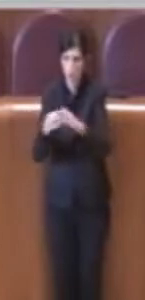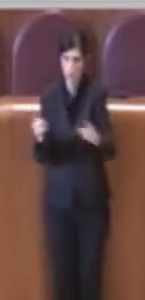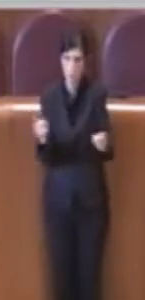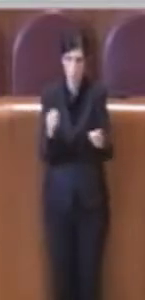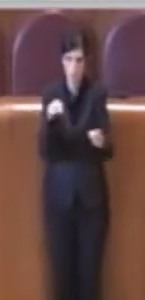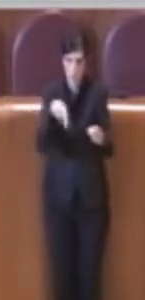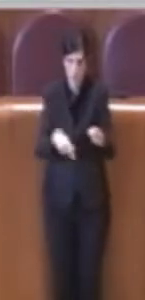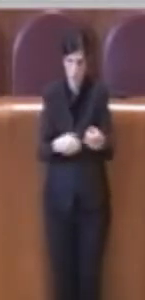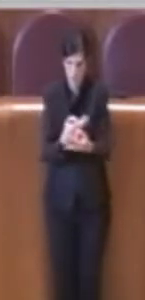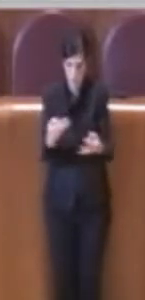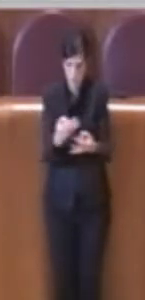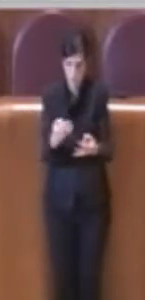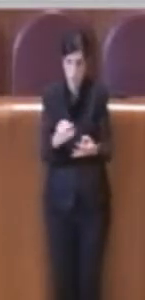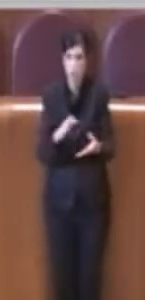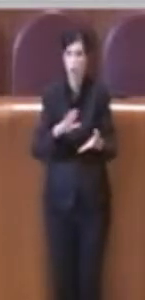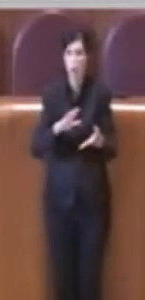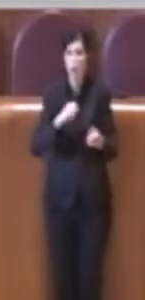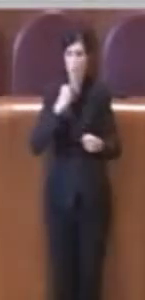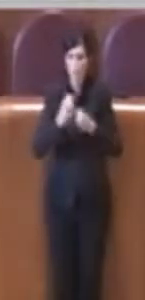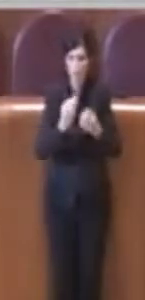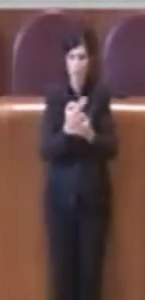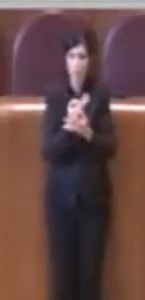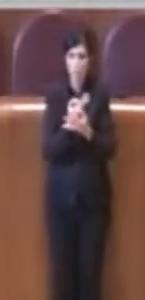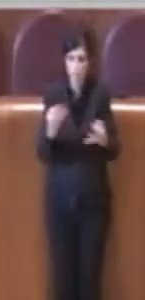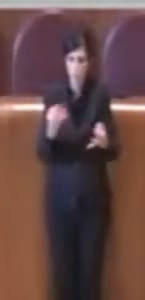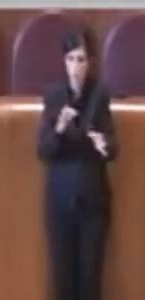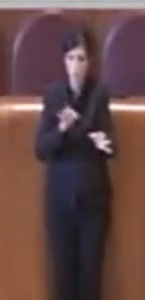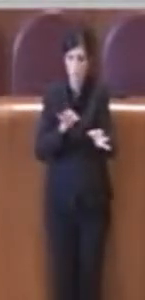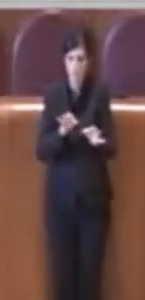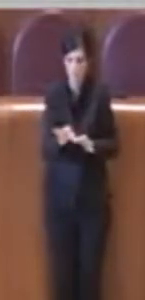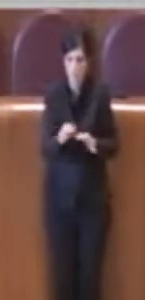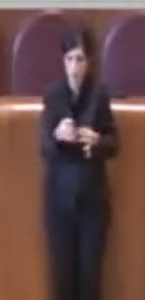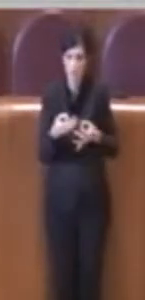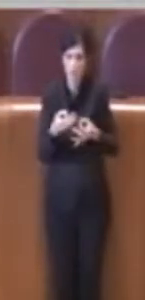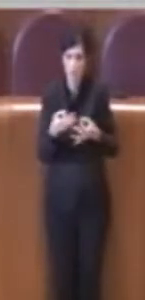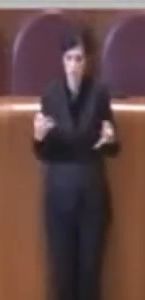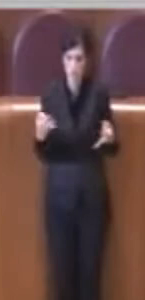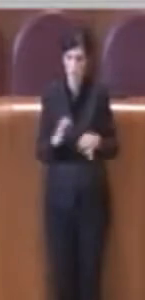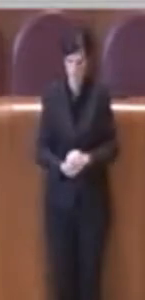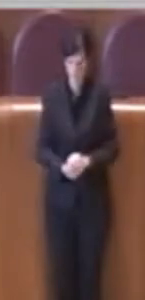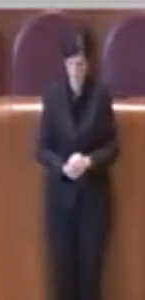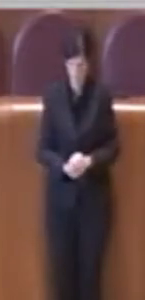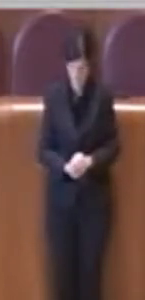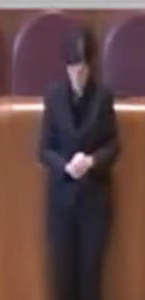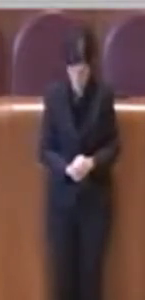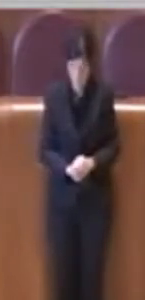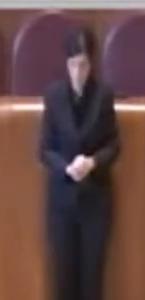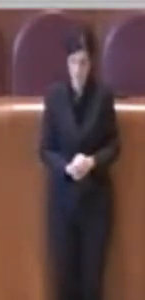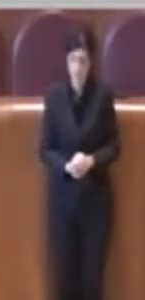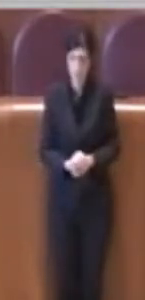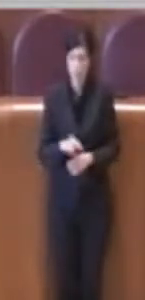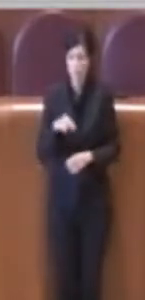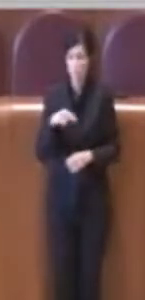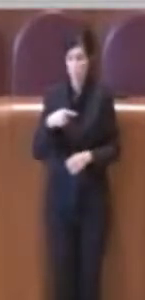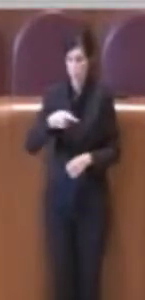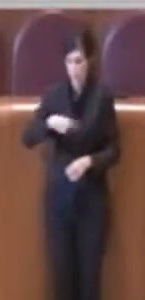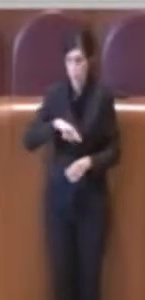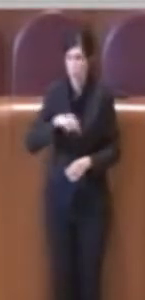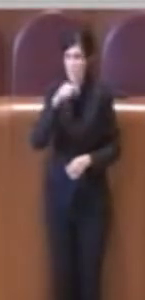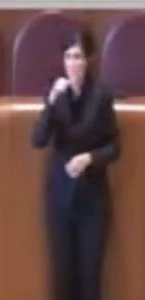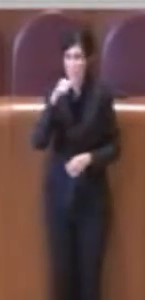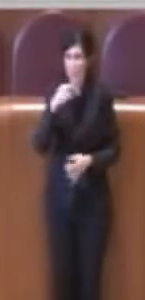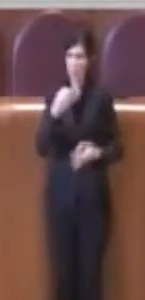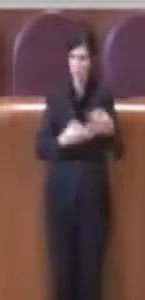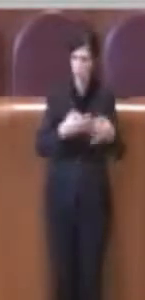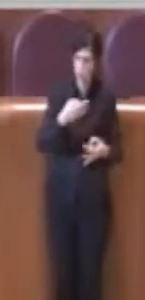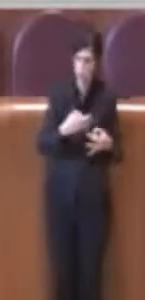misura, nel modo giusto e per il giusto motivo. Ebbene, abbiamo bisogno di giustizia ed equità e